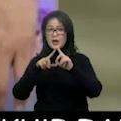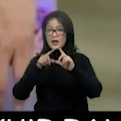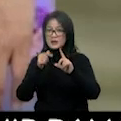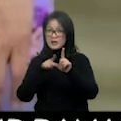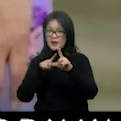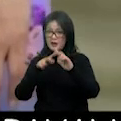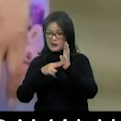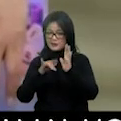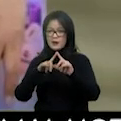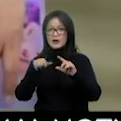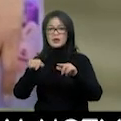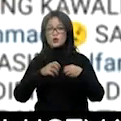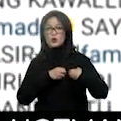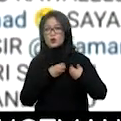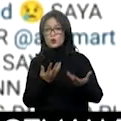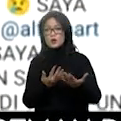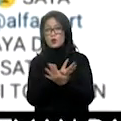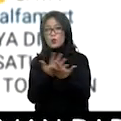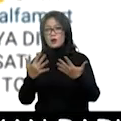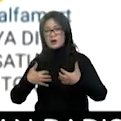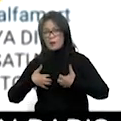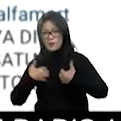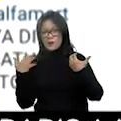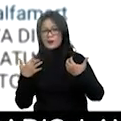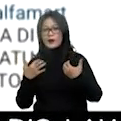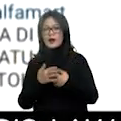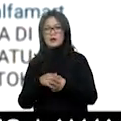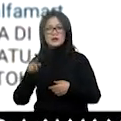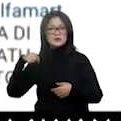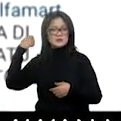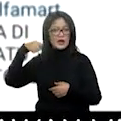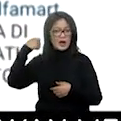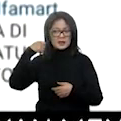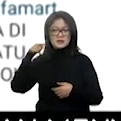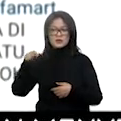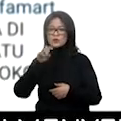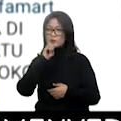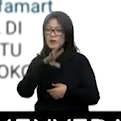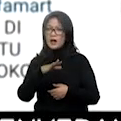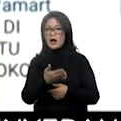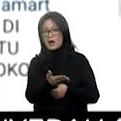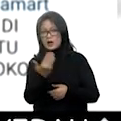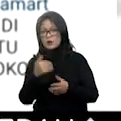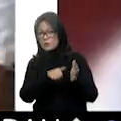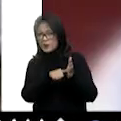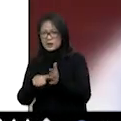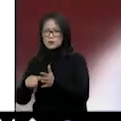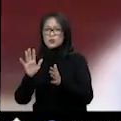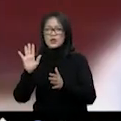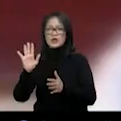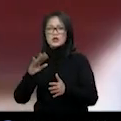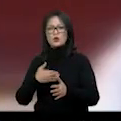reaksi masyarakat khususnya di media sosial. Sejumlah public figure juga menawarkan bantuan untuk pegawai Alfamart yang menjadi korban intimidasi